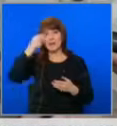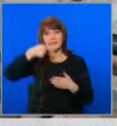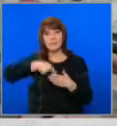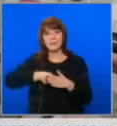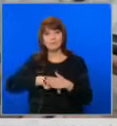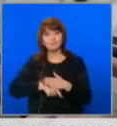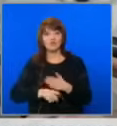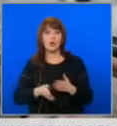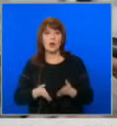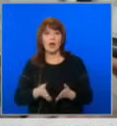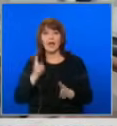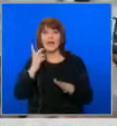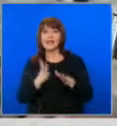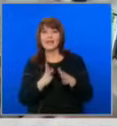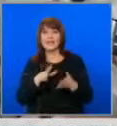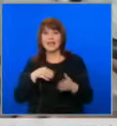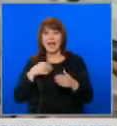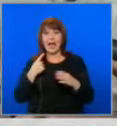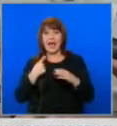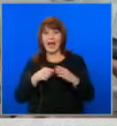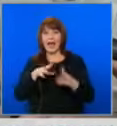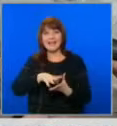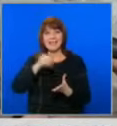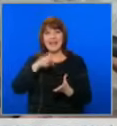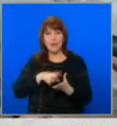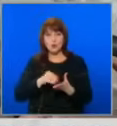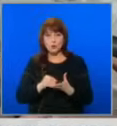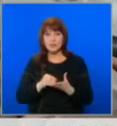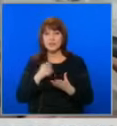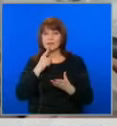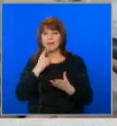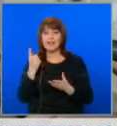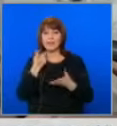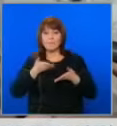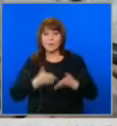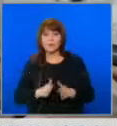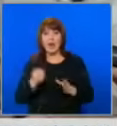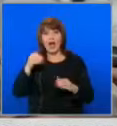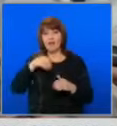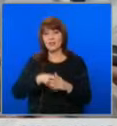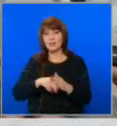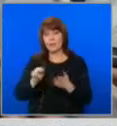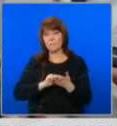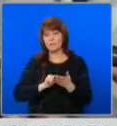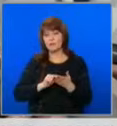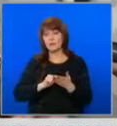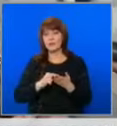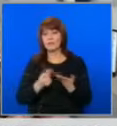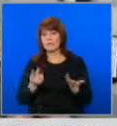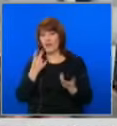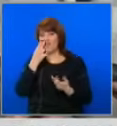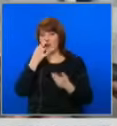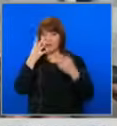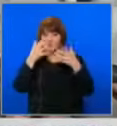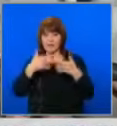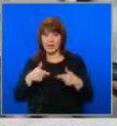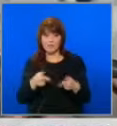ясно че на един к серок с са снимани тия документи за произход а вътре са нанасяни фалшиви данни с просто око се е виждал това